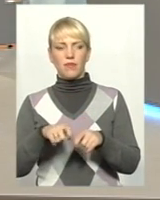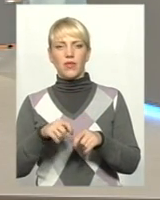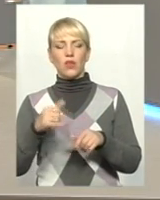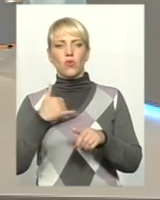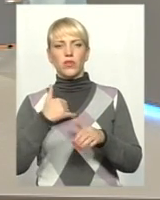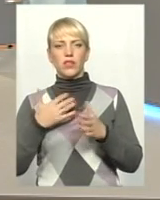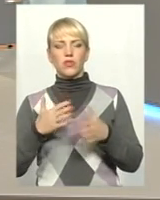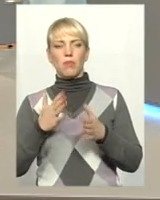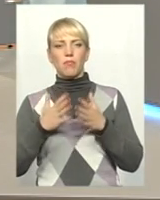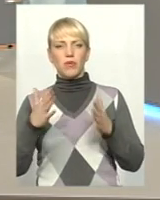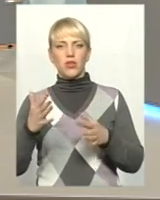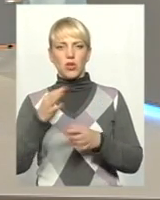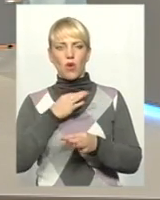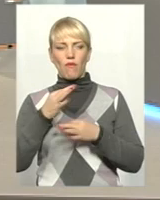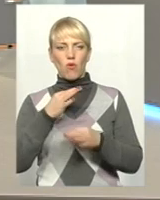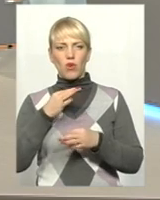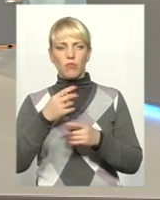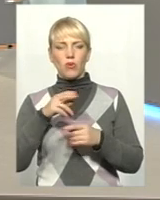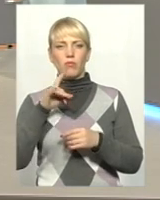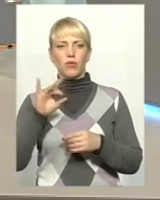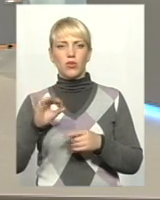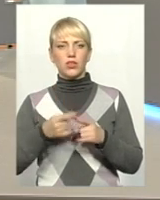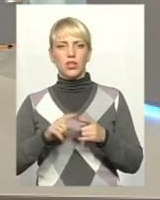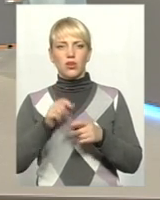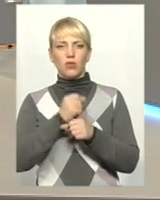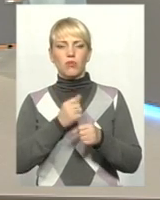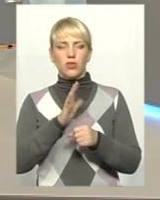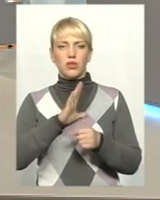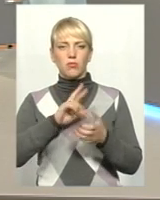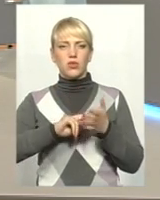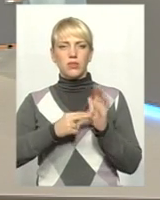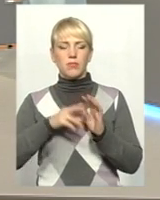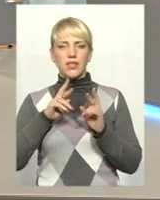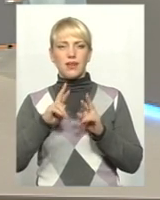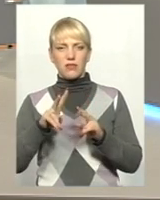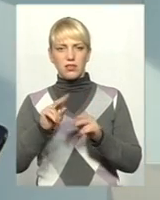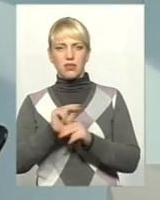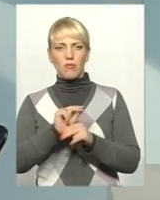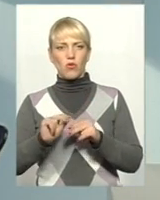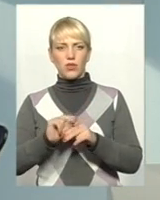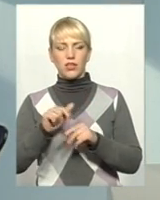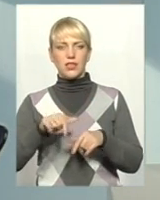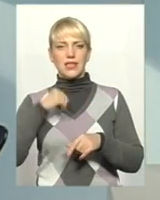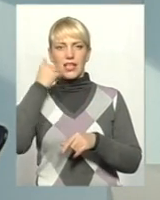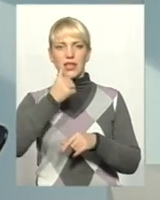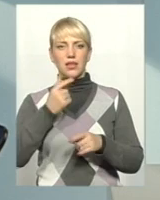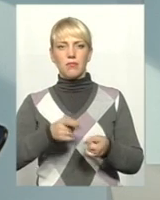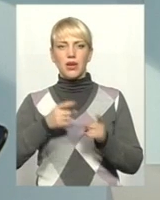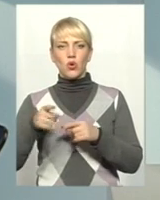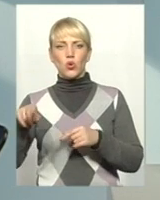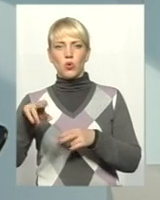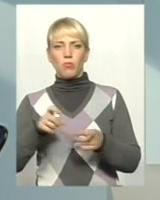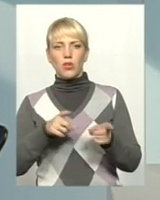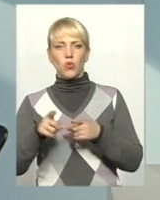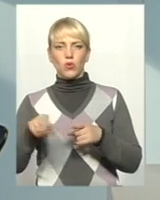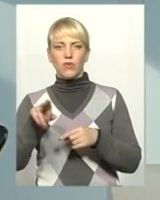ми вже більше говоримо, ми вже завершуємо роботи, ті, що були заплановані як ремонтні на цей рік, переходимо до підготовки до